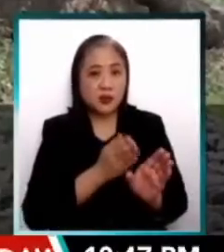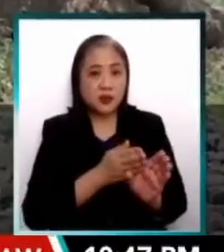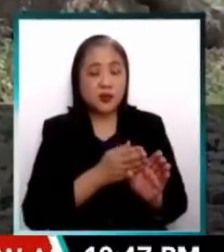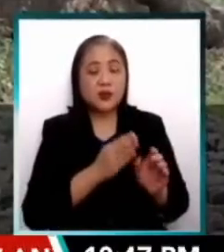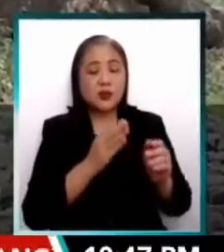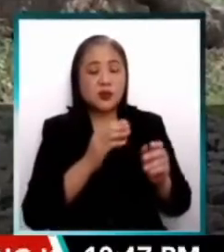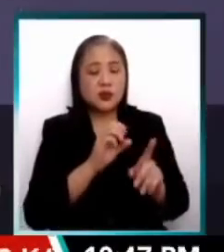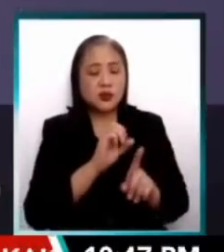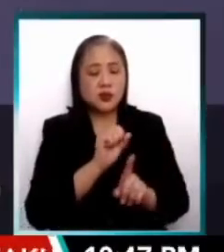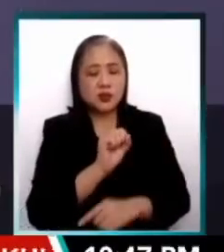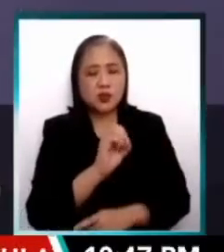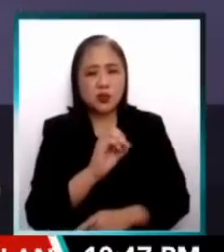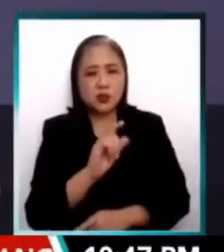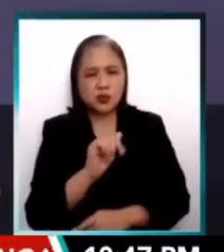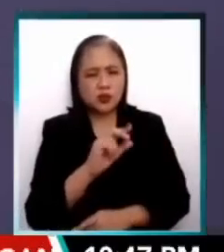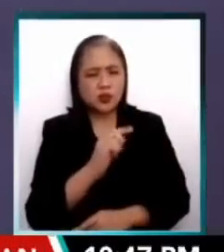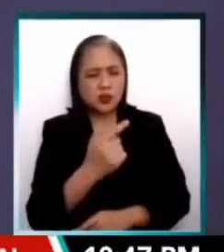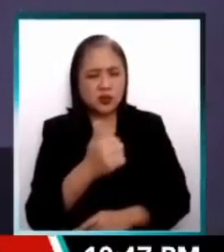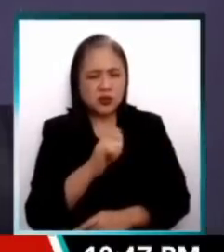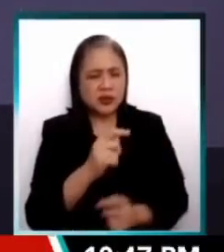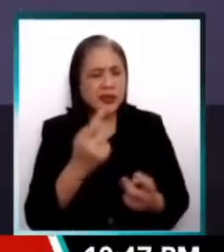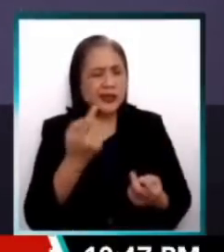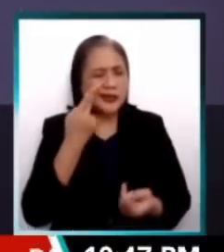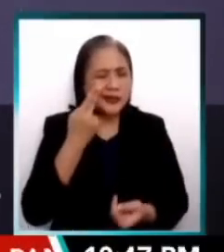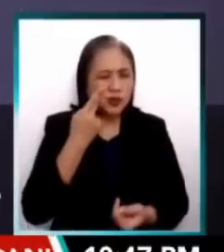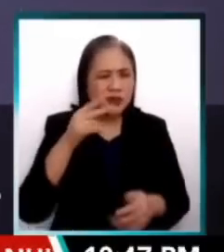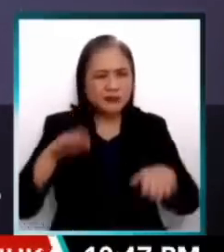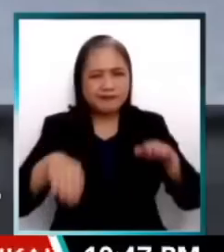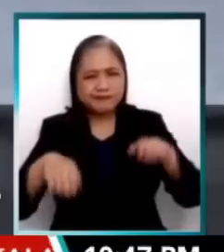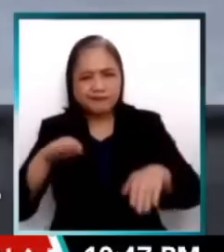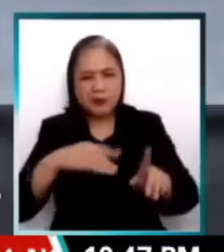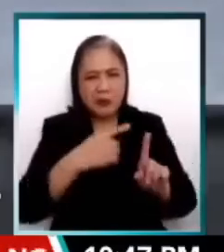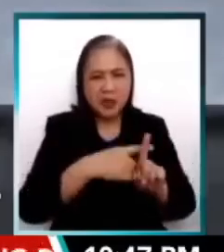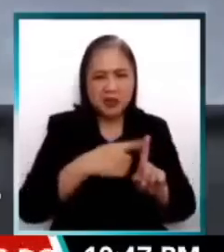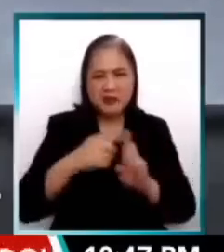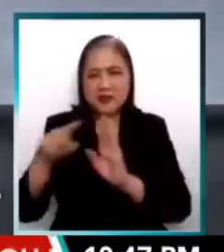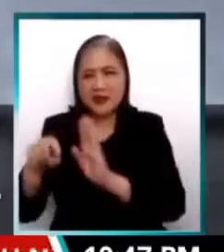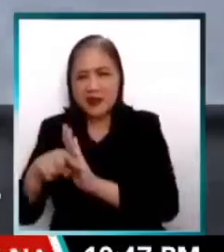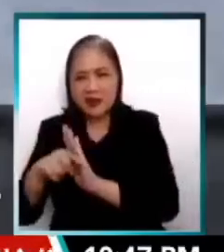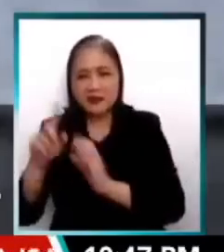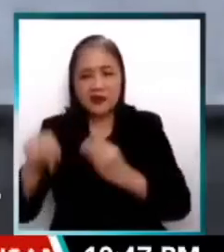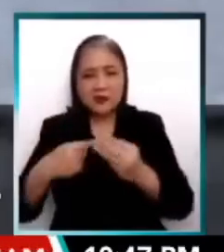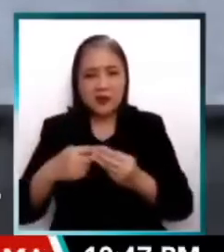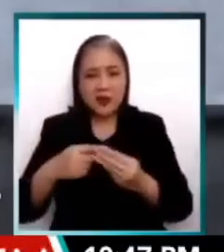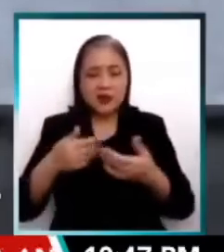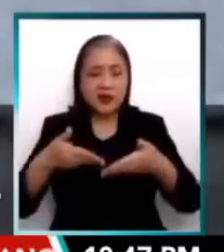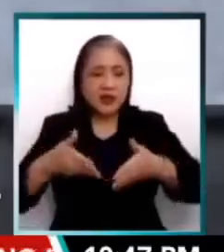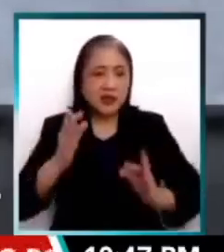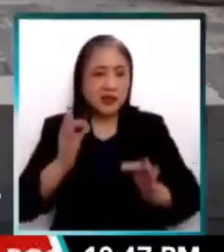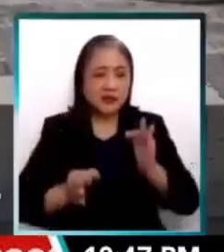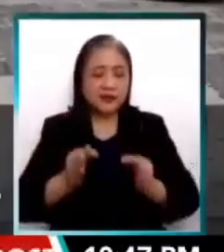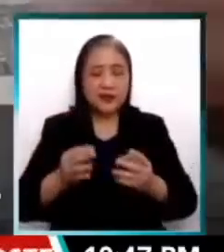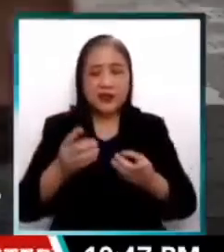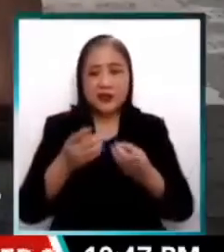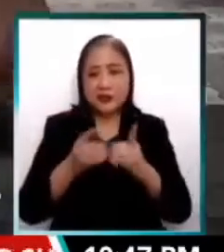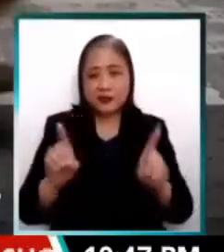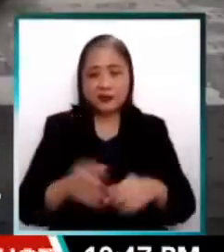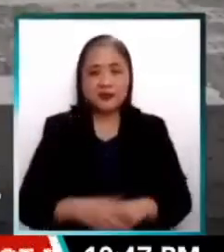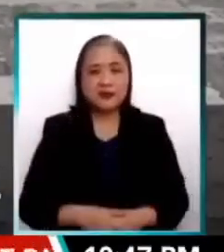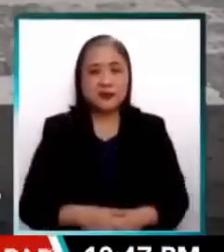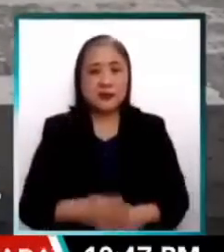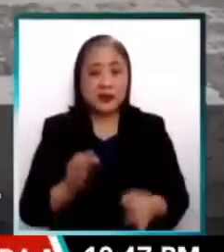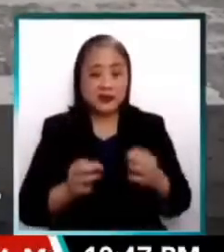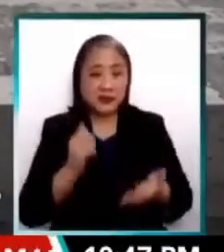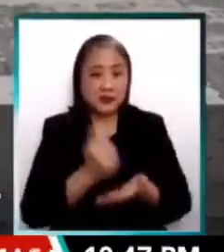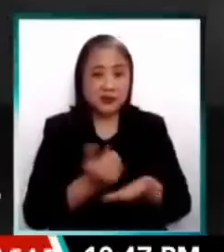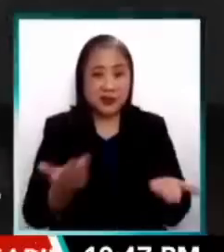at disadvantages ng pagkakaroon ng divorce sa Pilipinas. Kapag naaprubahan ang diborsyo sa Pilipinas, ay malaki raw ang